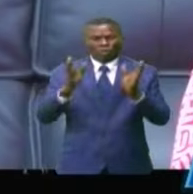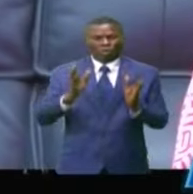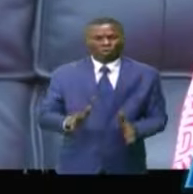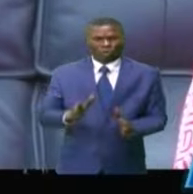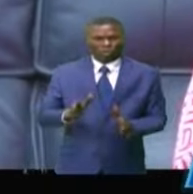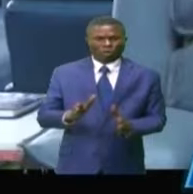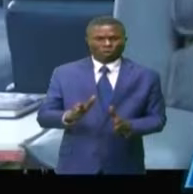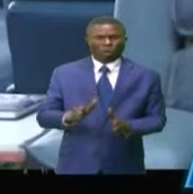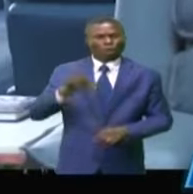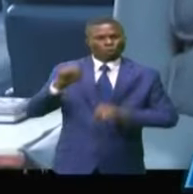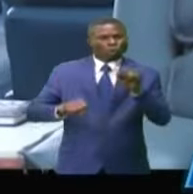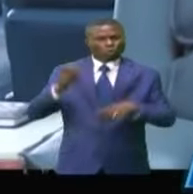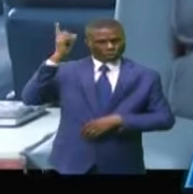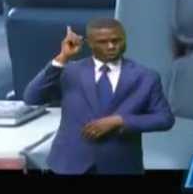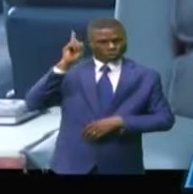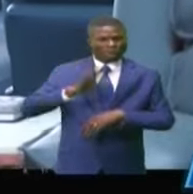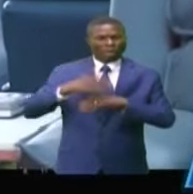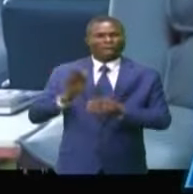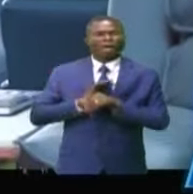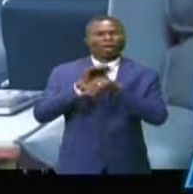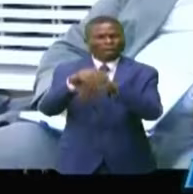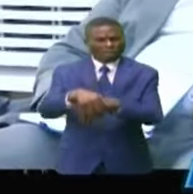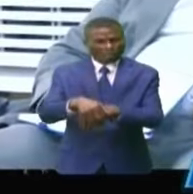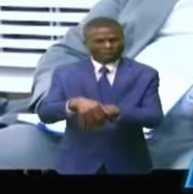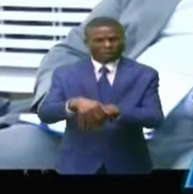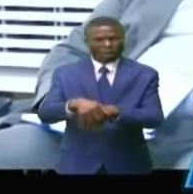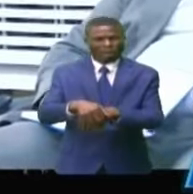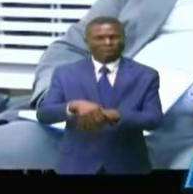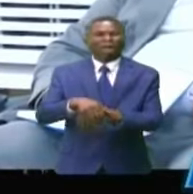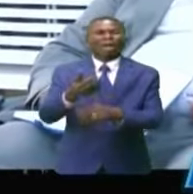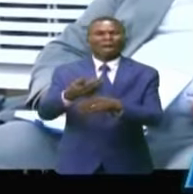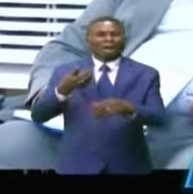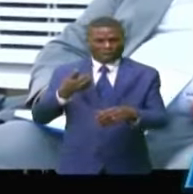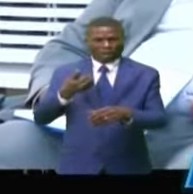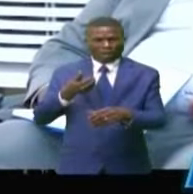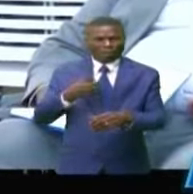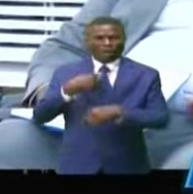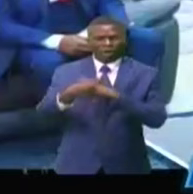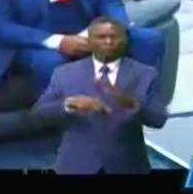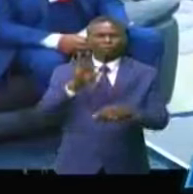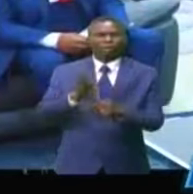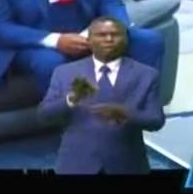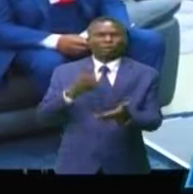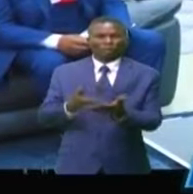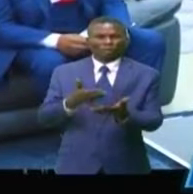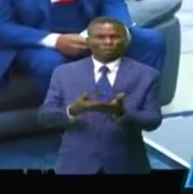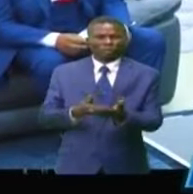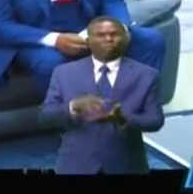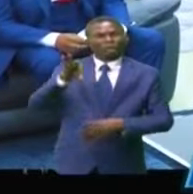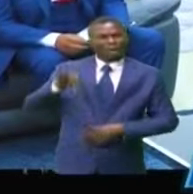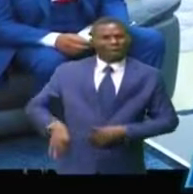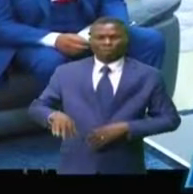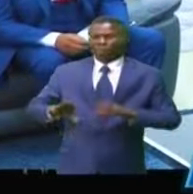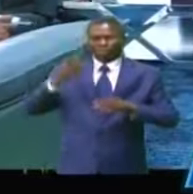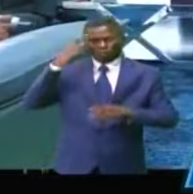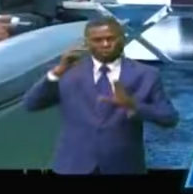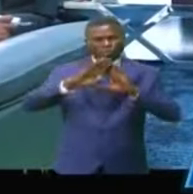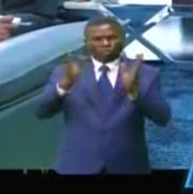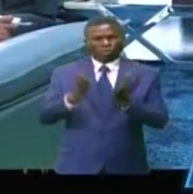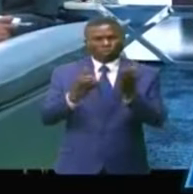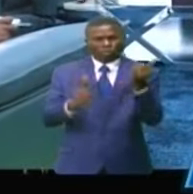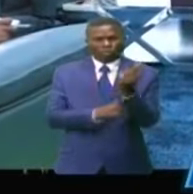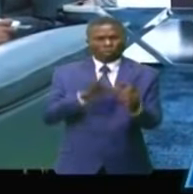étaient dubitatifs ont fini par prendre place à bord du train des élections. Il y va de l'intérêt de tous que